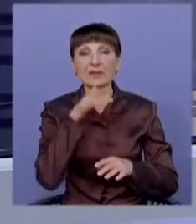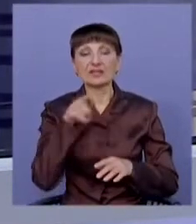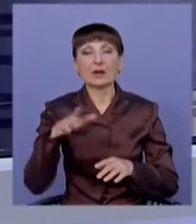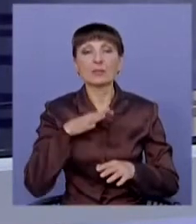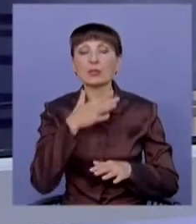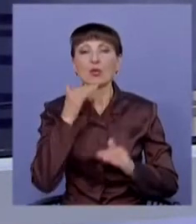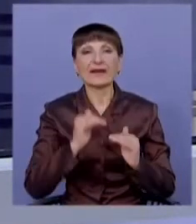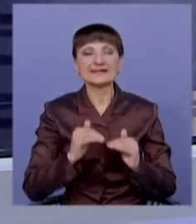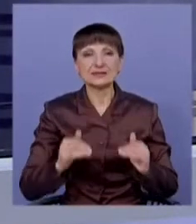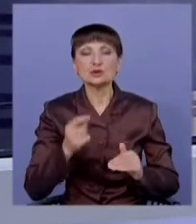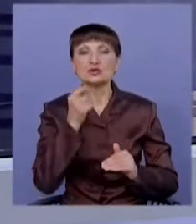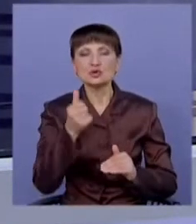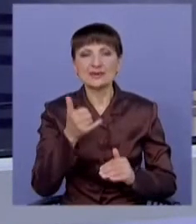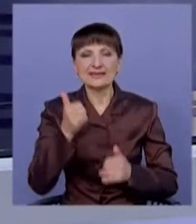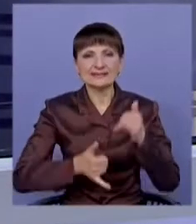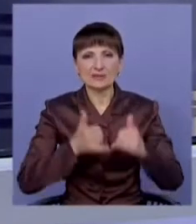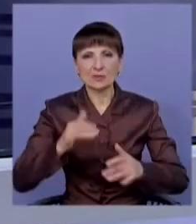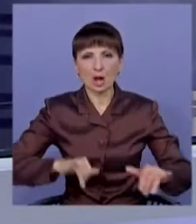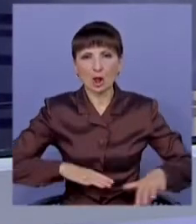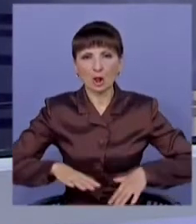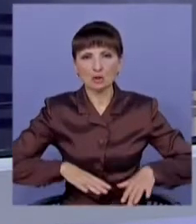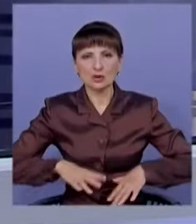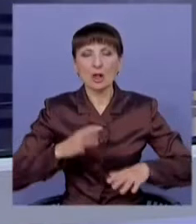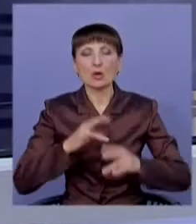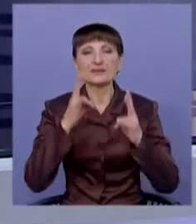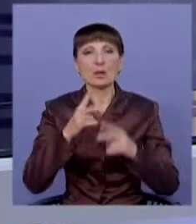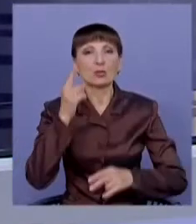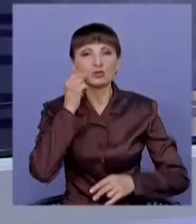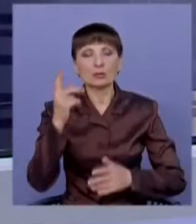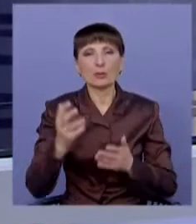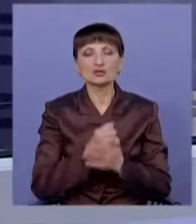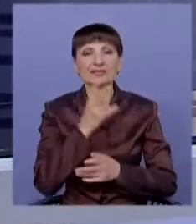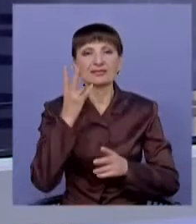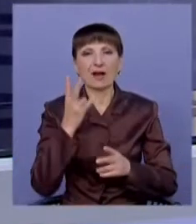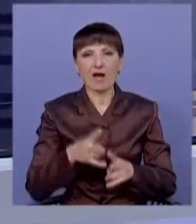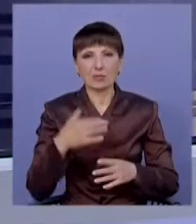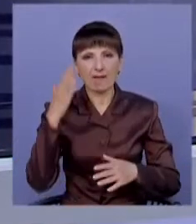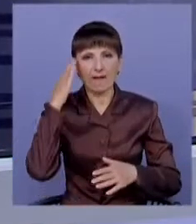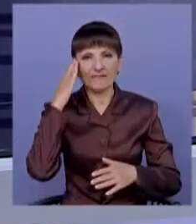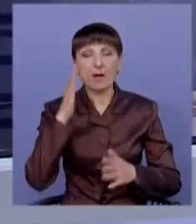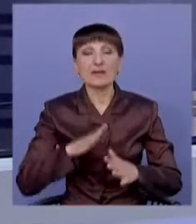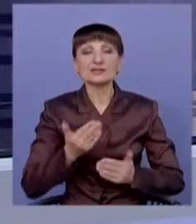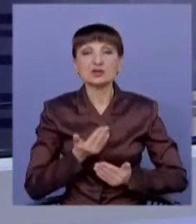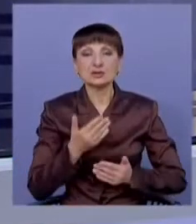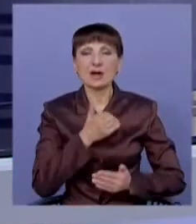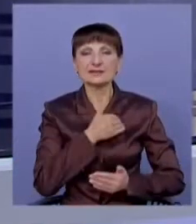было много детей, их чудом не затоптали лошади, однако пострадал мужчина, он получил травму головы. Местные жители хотят написать заявление в